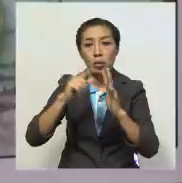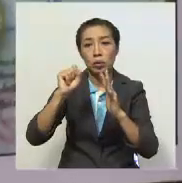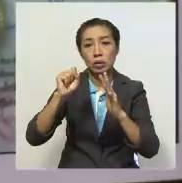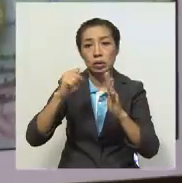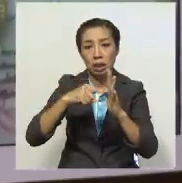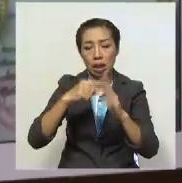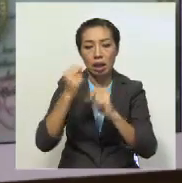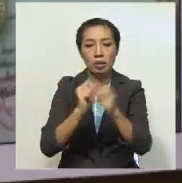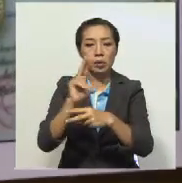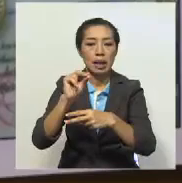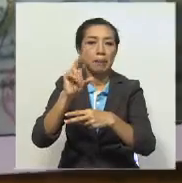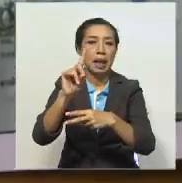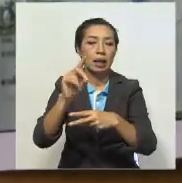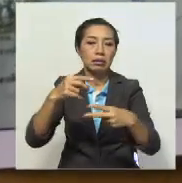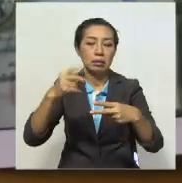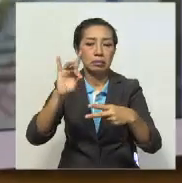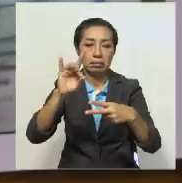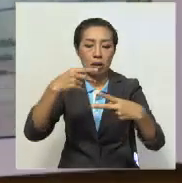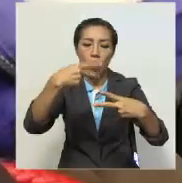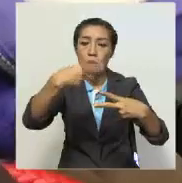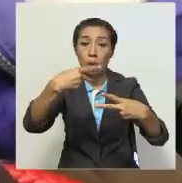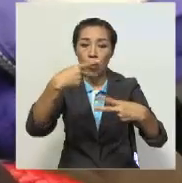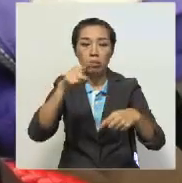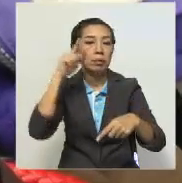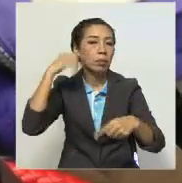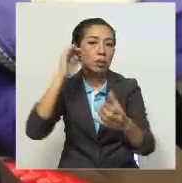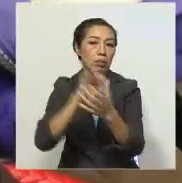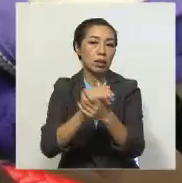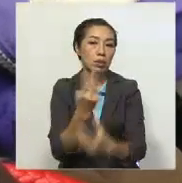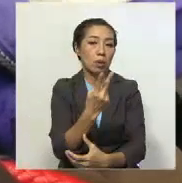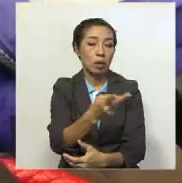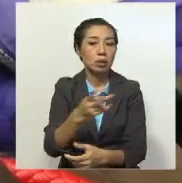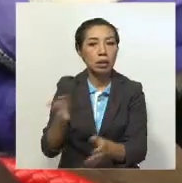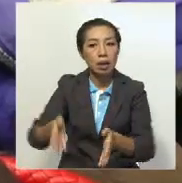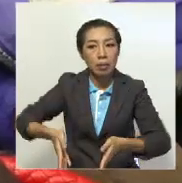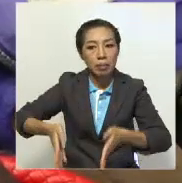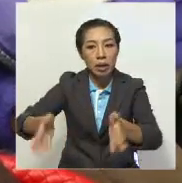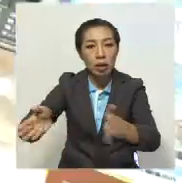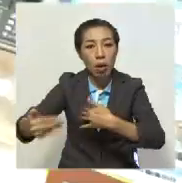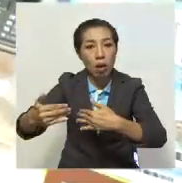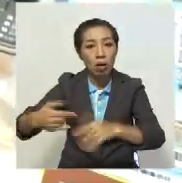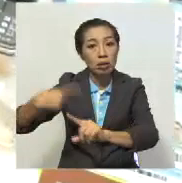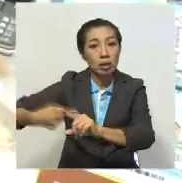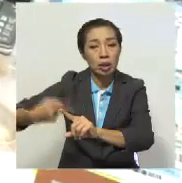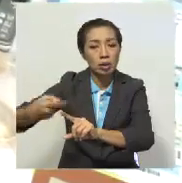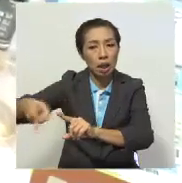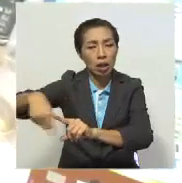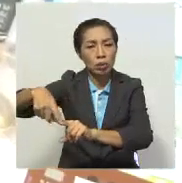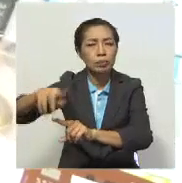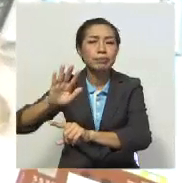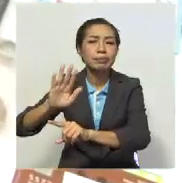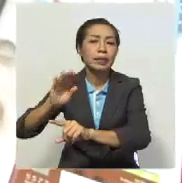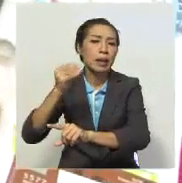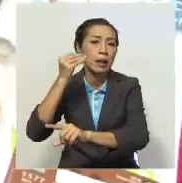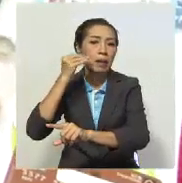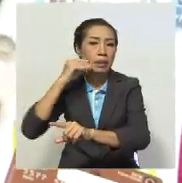ญเรืองอายุ38ปีสองสามีภรรยาได้ที่ห้องเช่าภายในซอยพหลโยธิน52เขตสายไหม